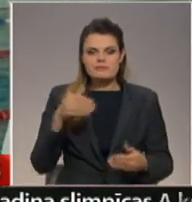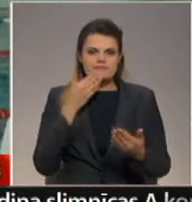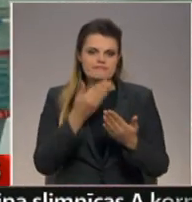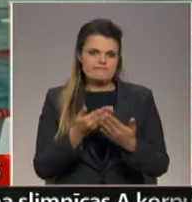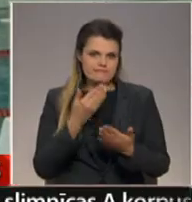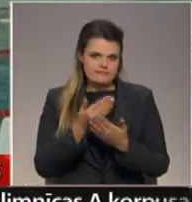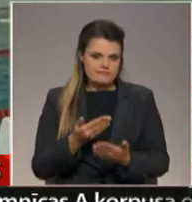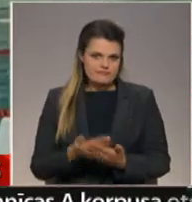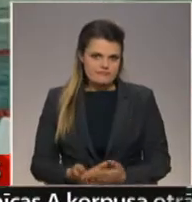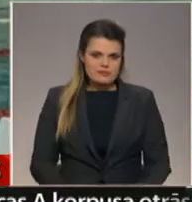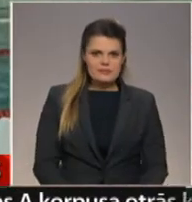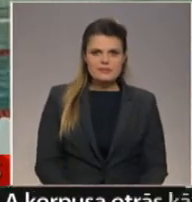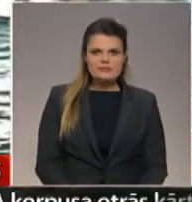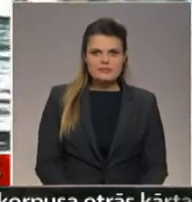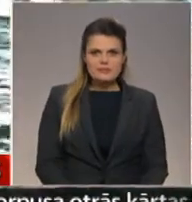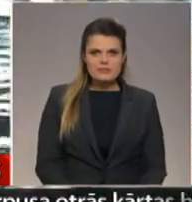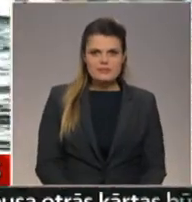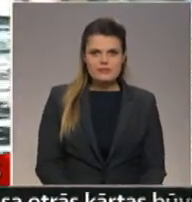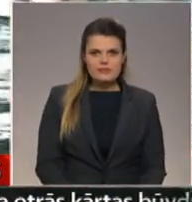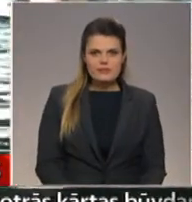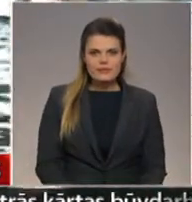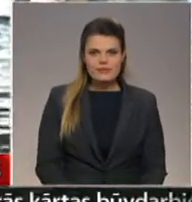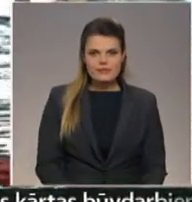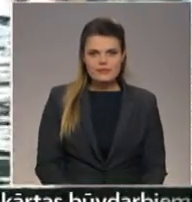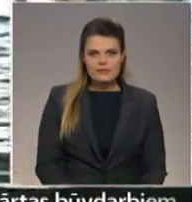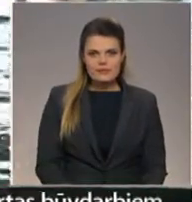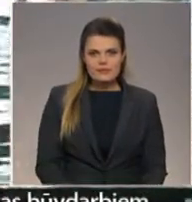ieteikumus. Zane Rutule, Tatjana Saksa-Ganska, Edgars Indriksons, Kurzemes televīzija.